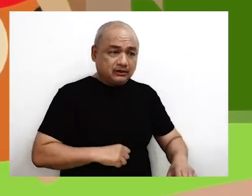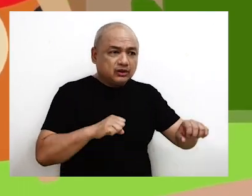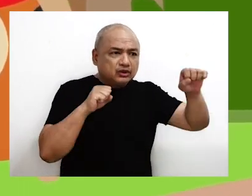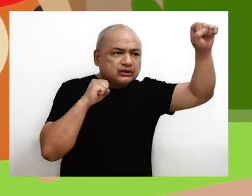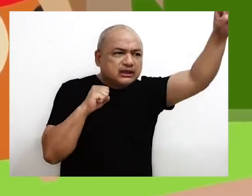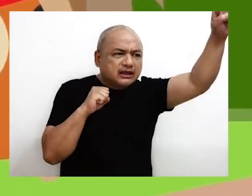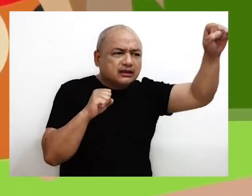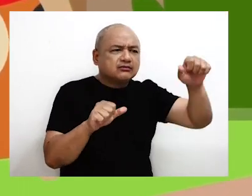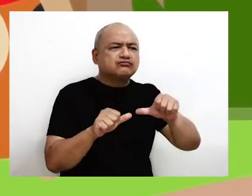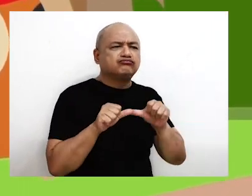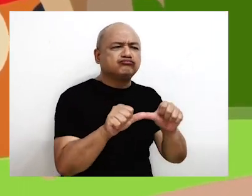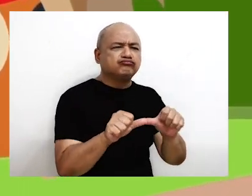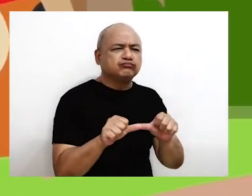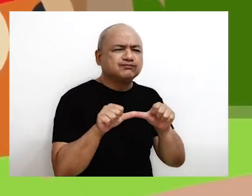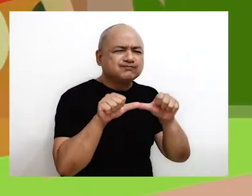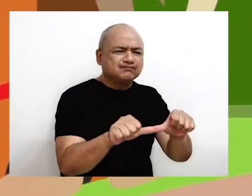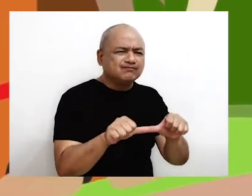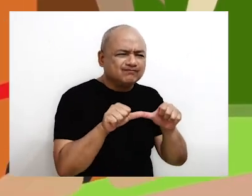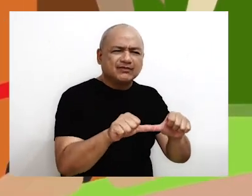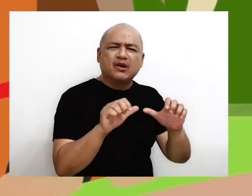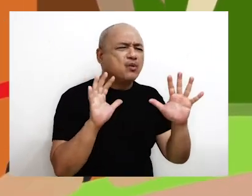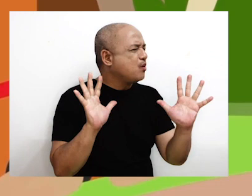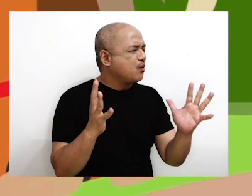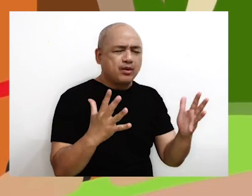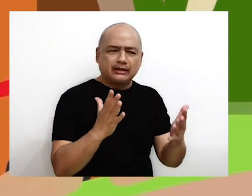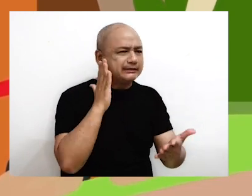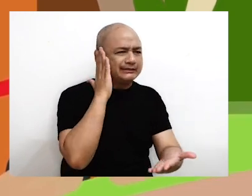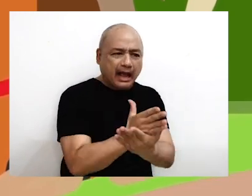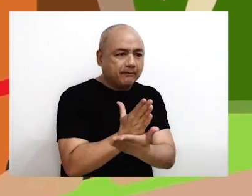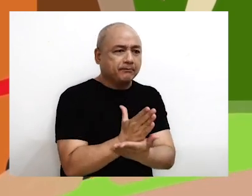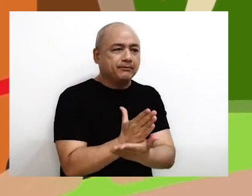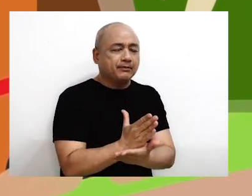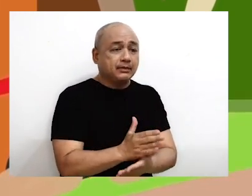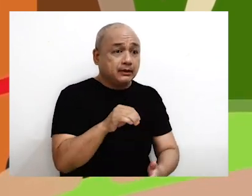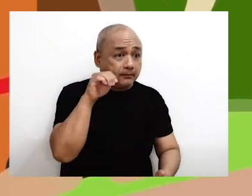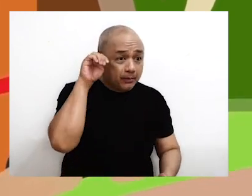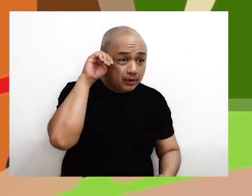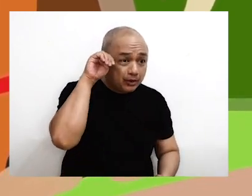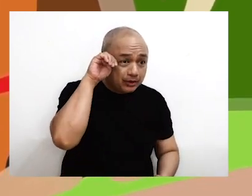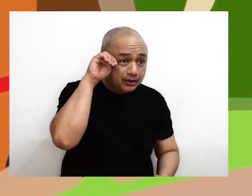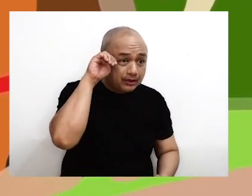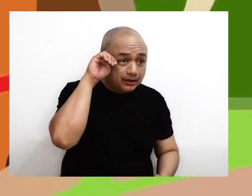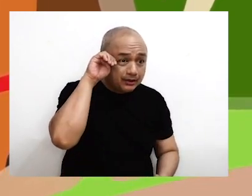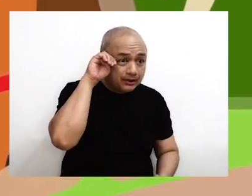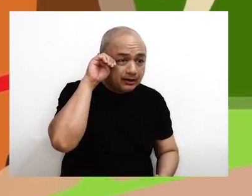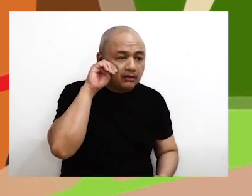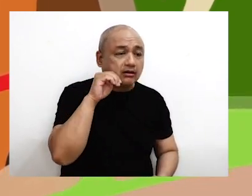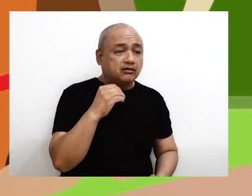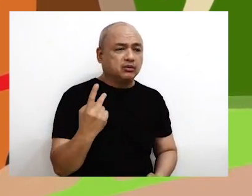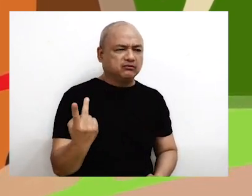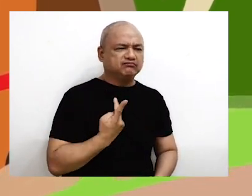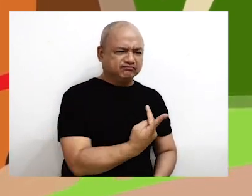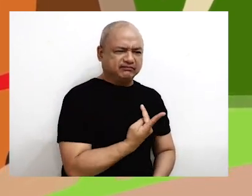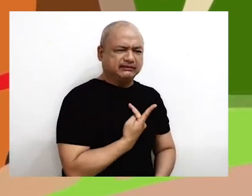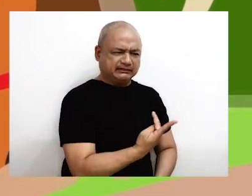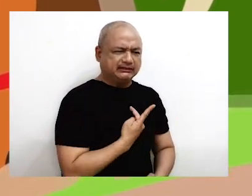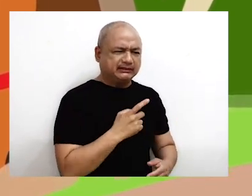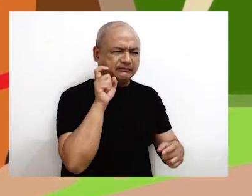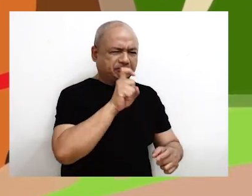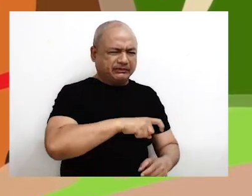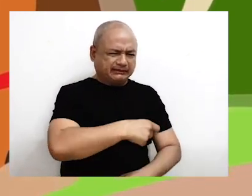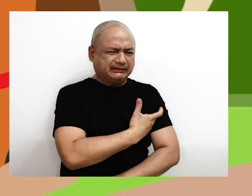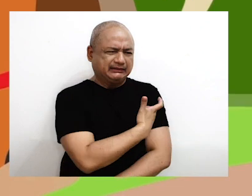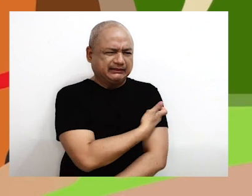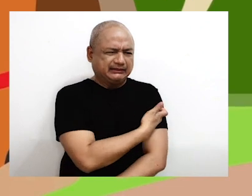Ops! Di dyan natatapos ang pagiging superhero, Biko. Dapat ay magpabakuna tayo taon-taon